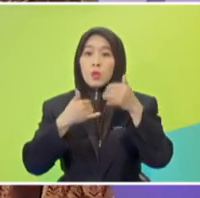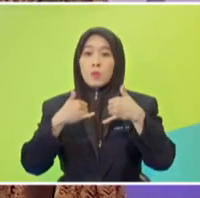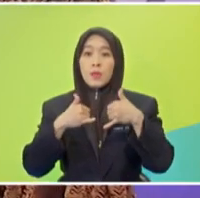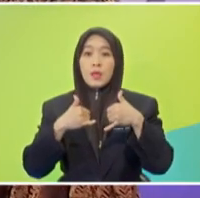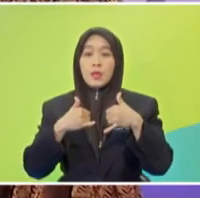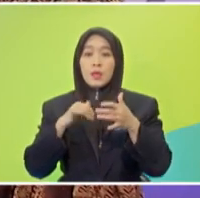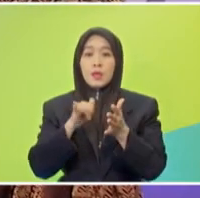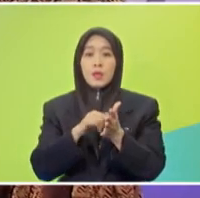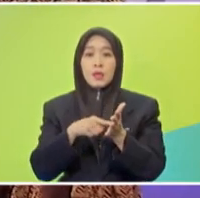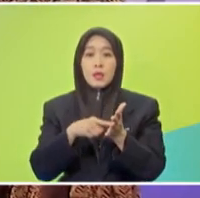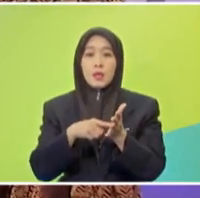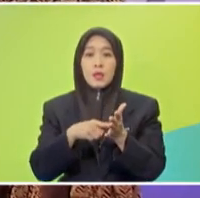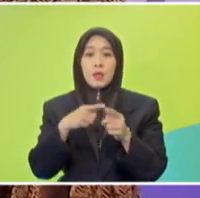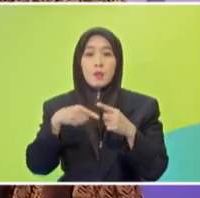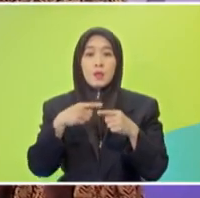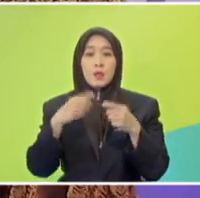pertama